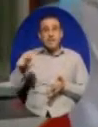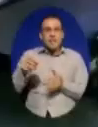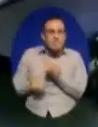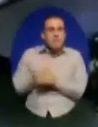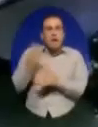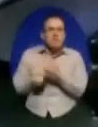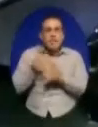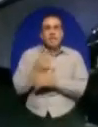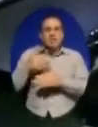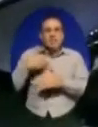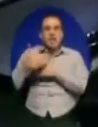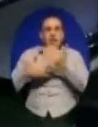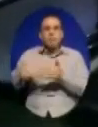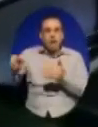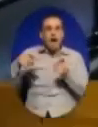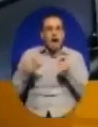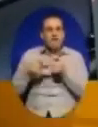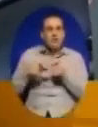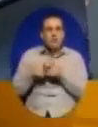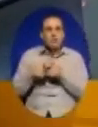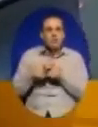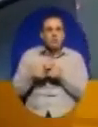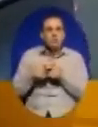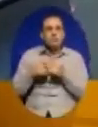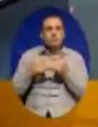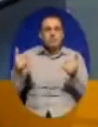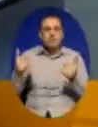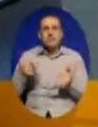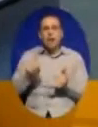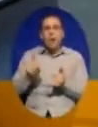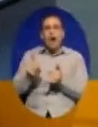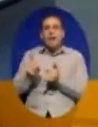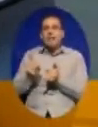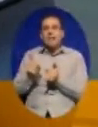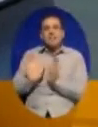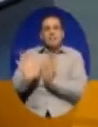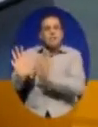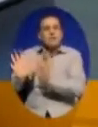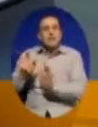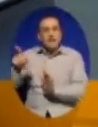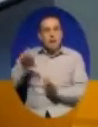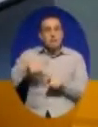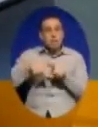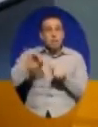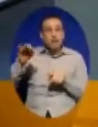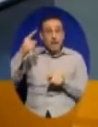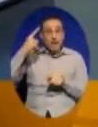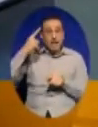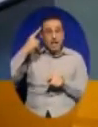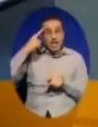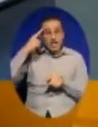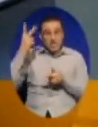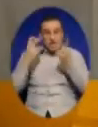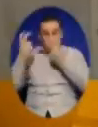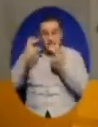מייצרת תהליכים שבהם החברות קבעות. זה לא רק תמריץ, זה סוג של ידע שנוצר תוך